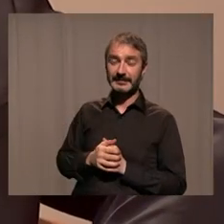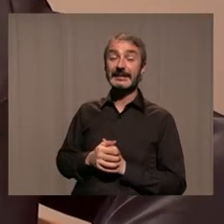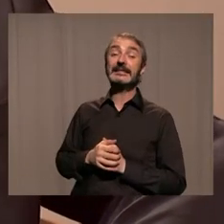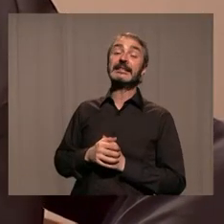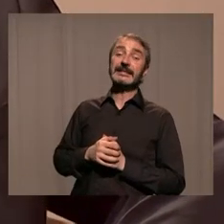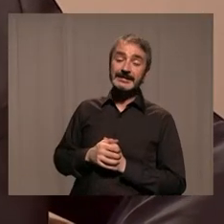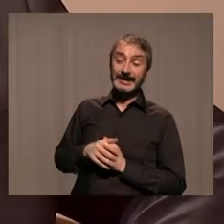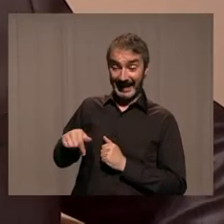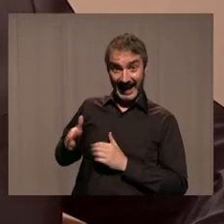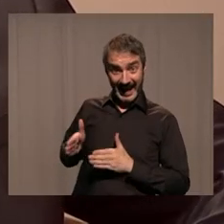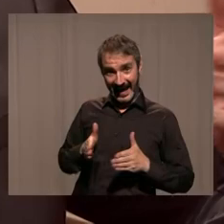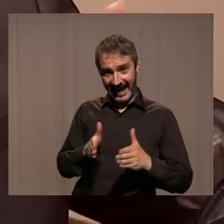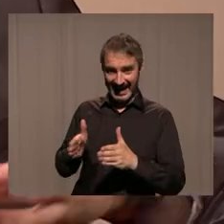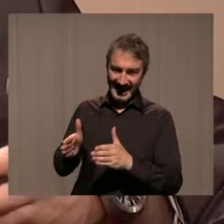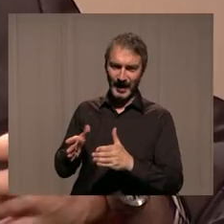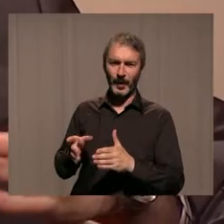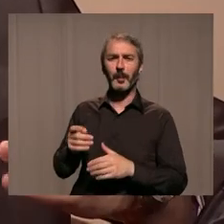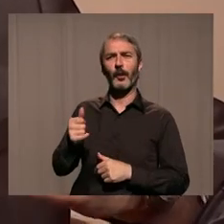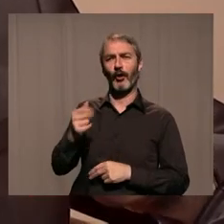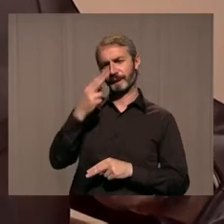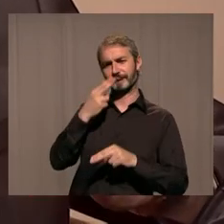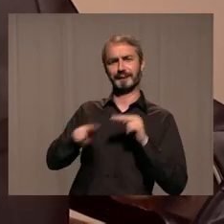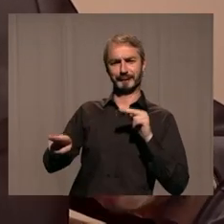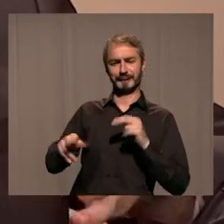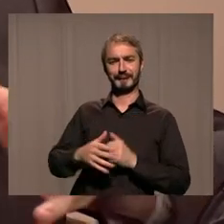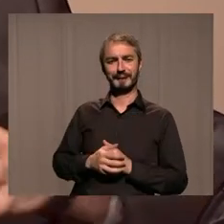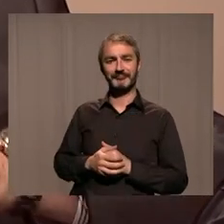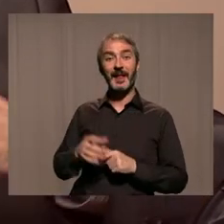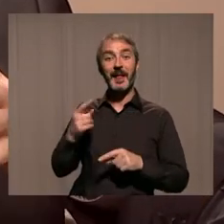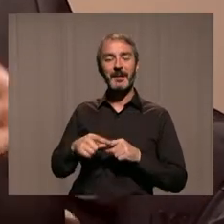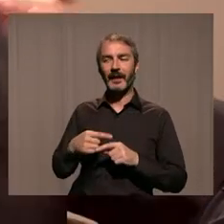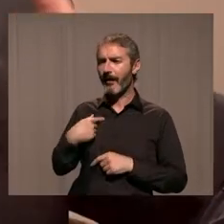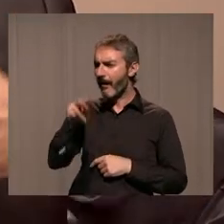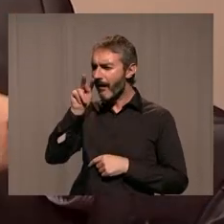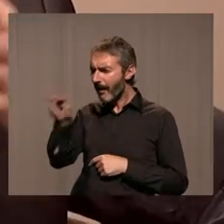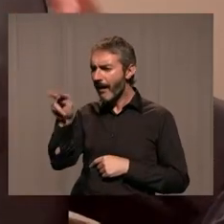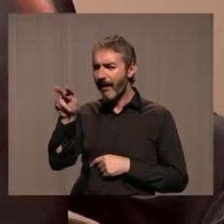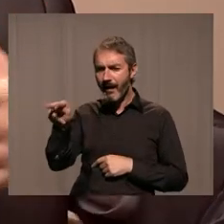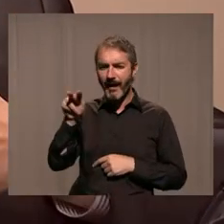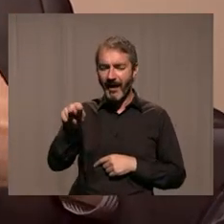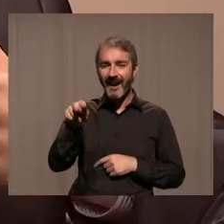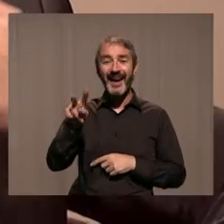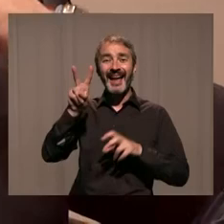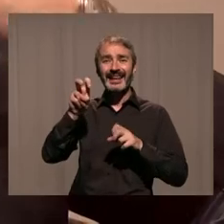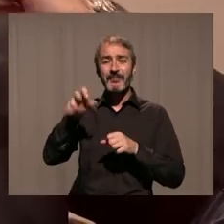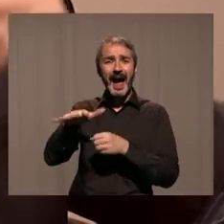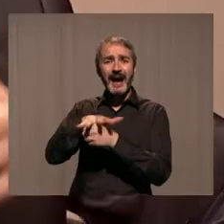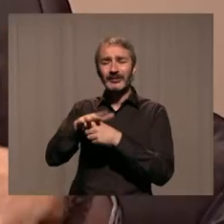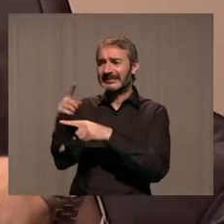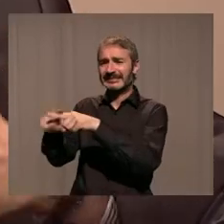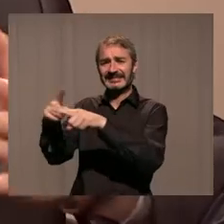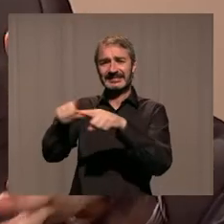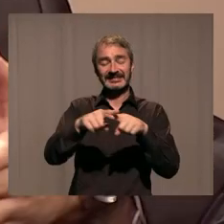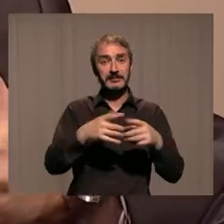carrera que és una mica peculiar perquè realment el que veus són moltes coses de molts àmbits diferents, no? I això